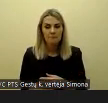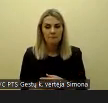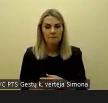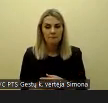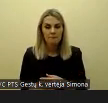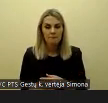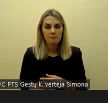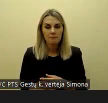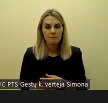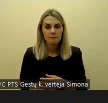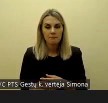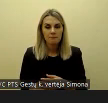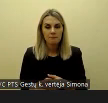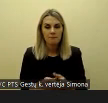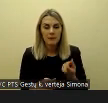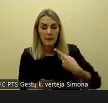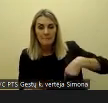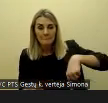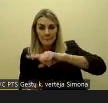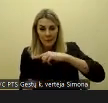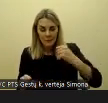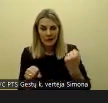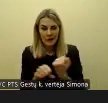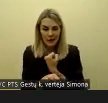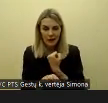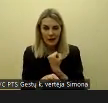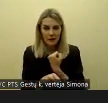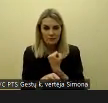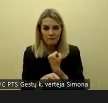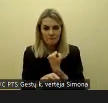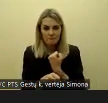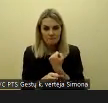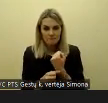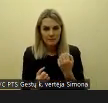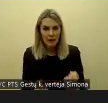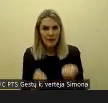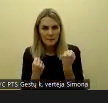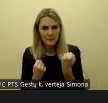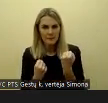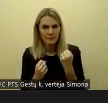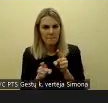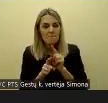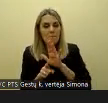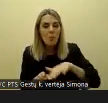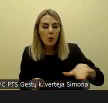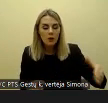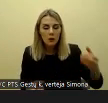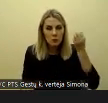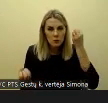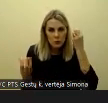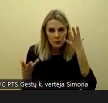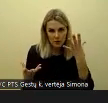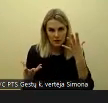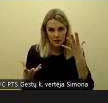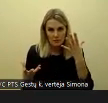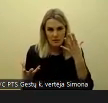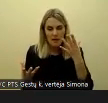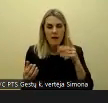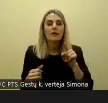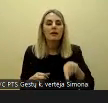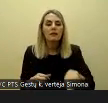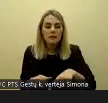žiūrime tai, jog reikia sustiprinti mokinių supratimą, įteikiant jiems galimybę spręsti